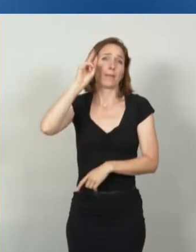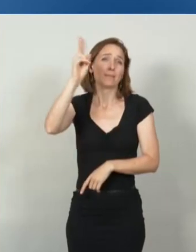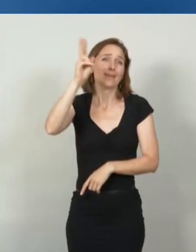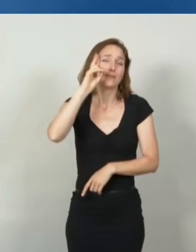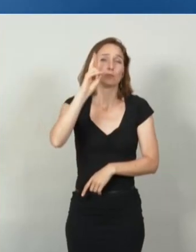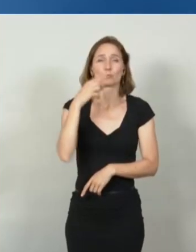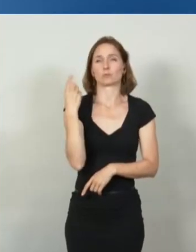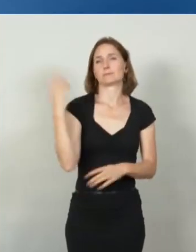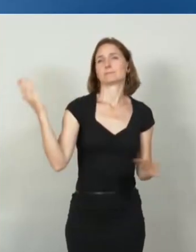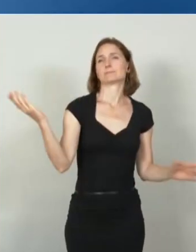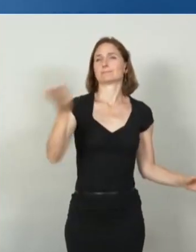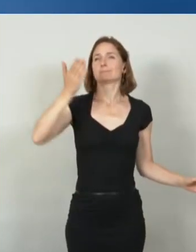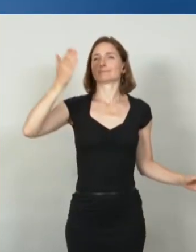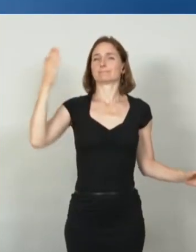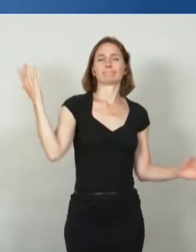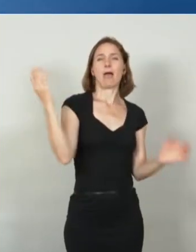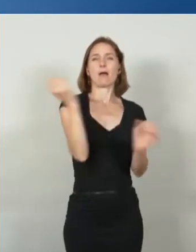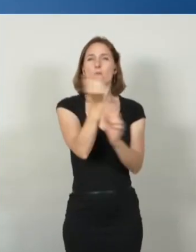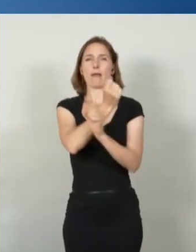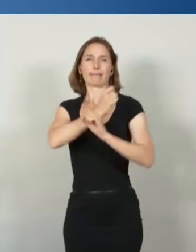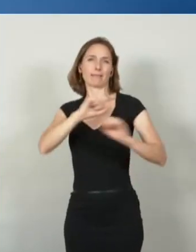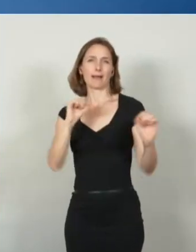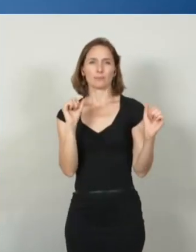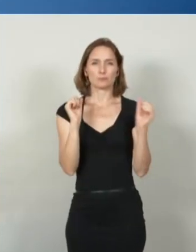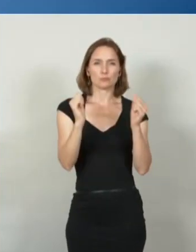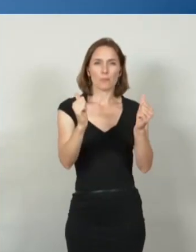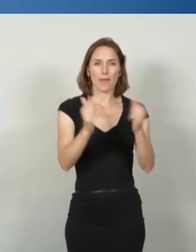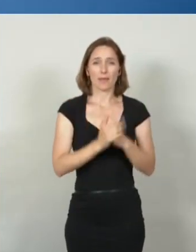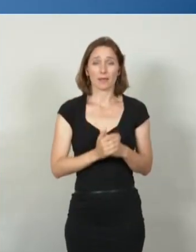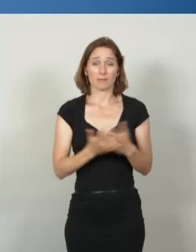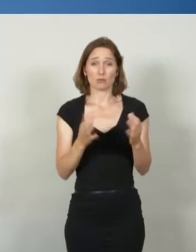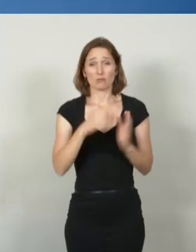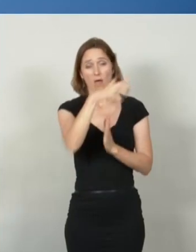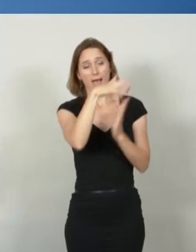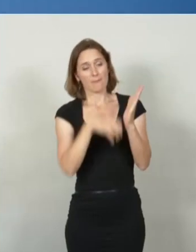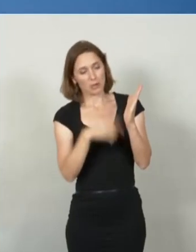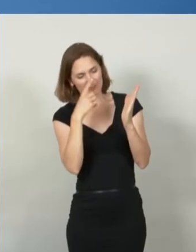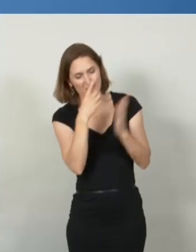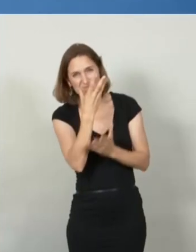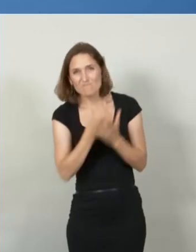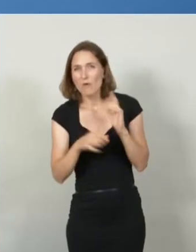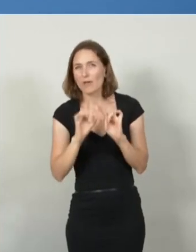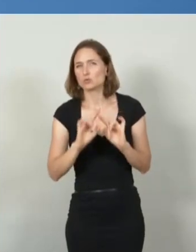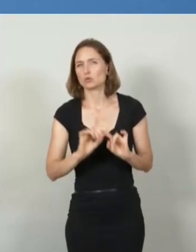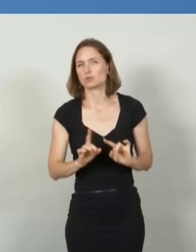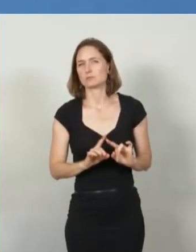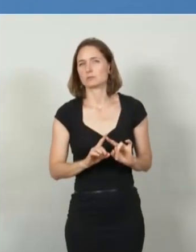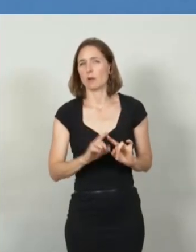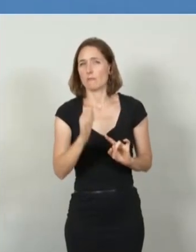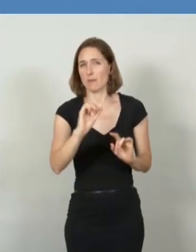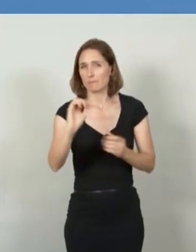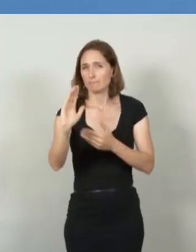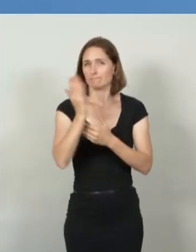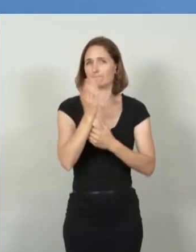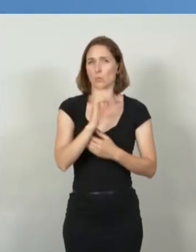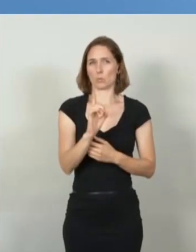formidable c'était super mais en fait dans ce rapport il y a quand même bien des choses que vous n'avez pas dites à l'oral et évidemment je vais le faire